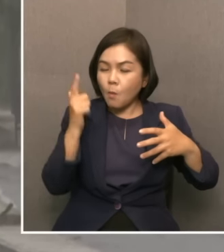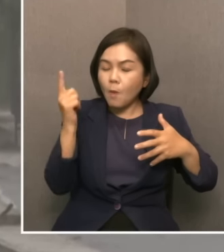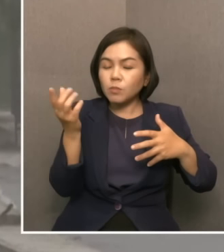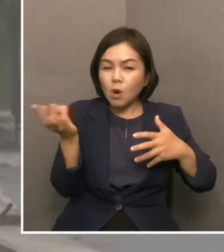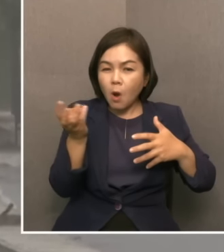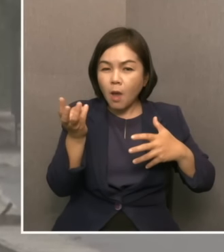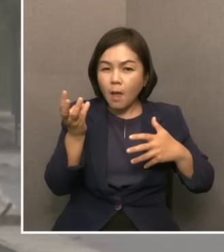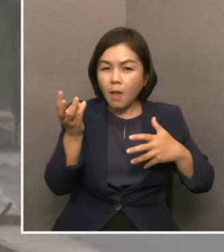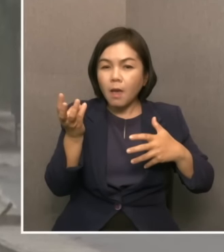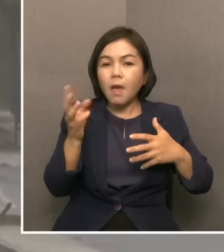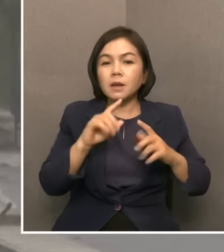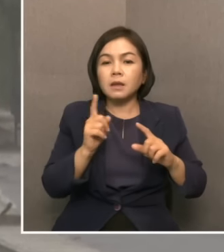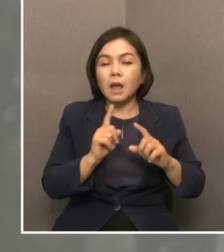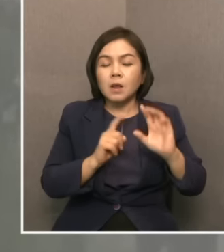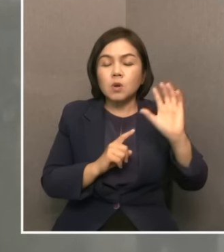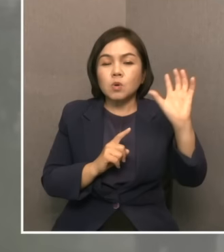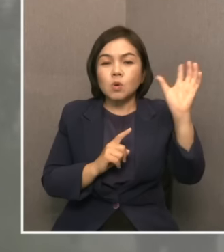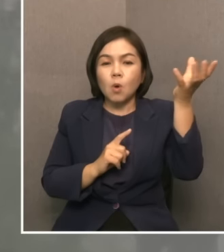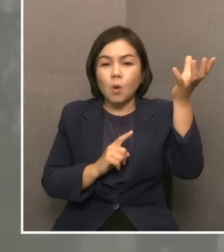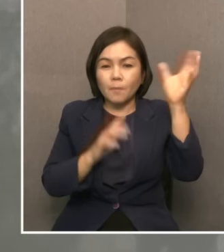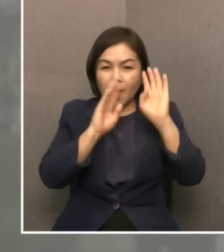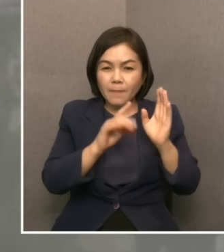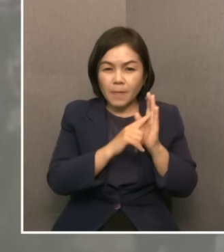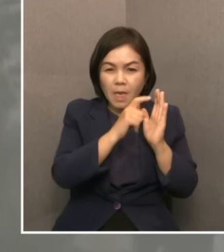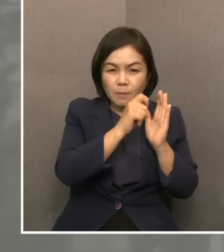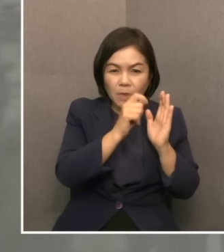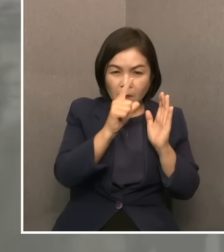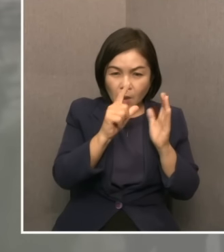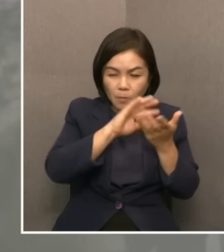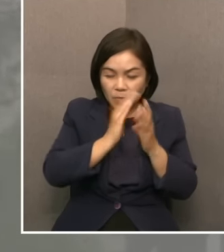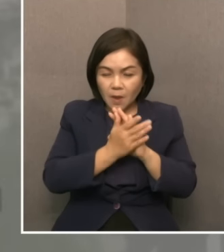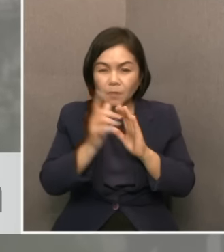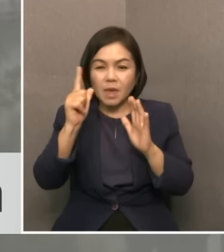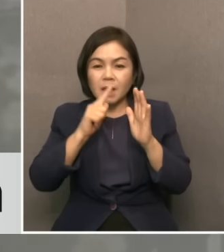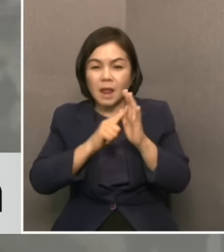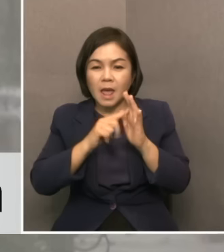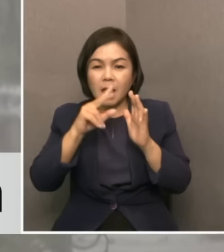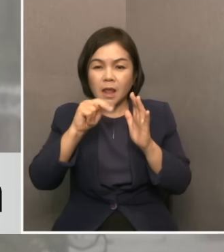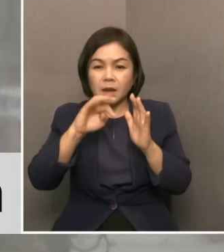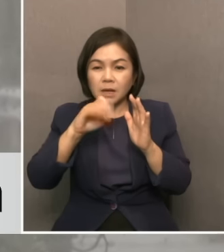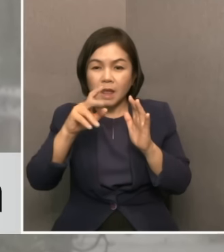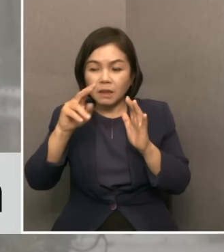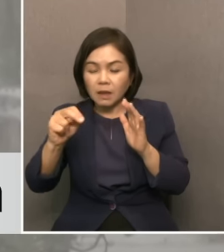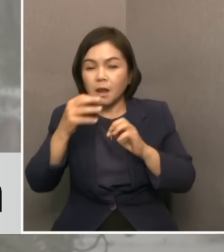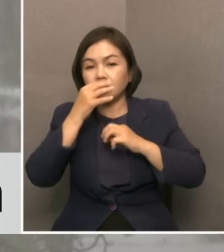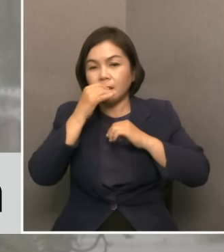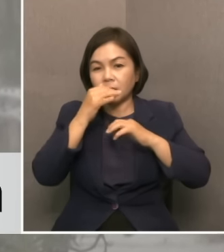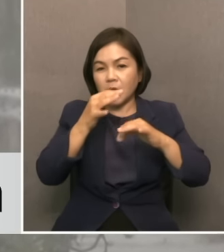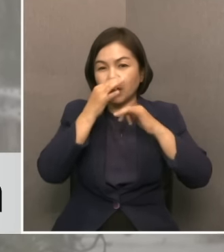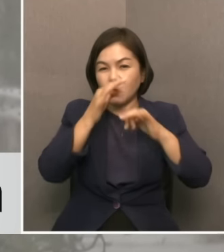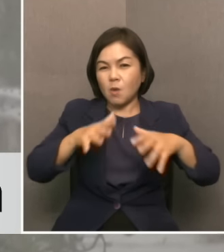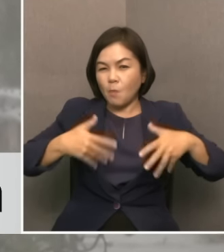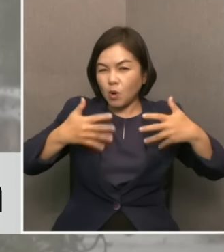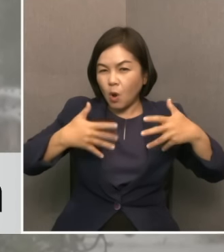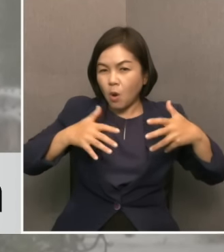ยคาดว่าโลกจะเปลี่ยนจากภาวะเอลนินโยเป็นลานินญาแล้วและสภาพตอนนี้น้ำในมหาสมุทรอุ่นมากค่ะจน